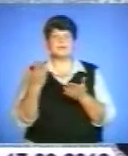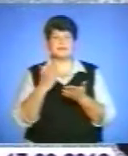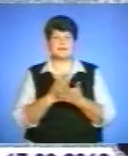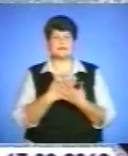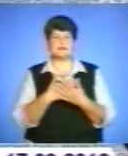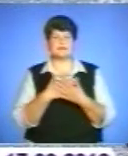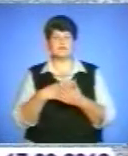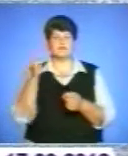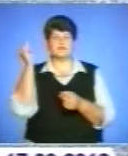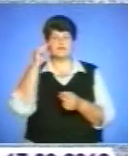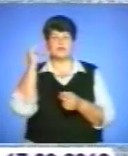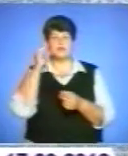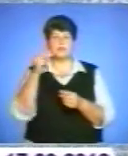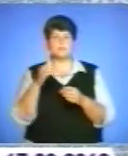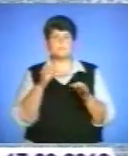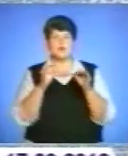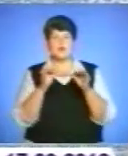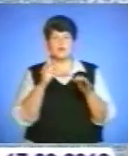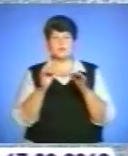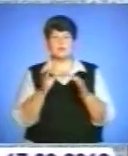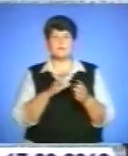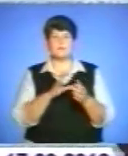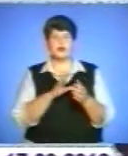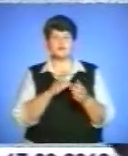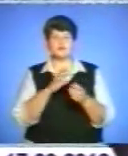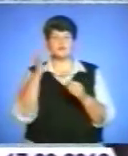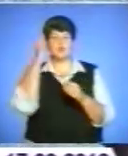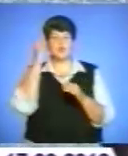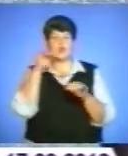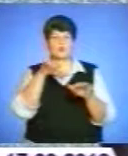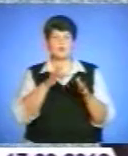і освоєння природних багатств Чорного моря,